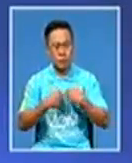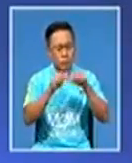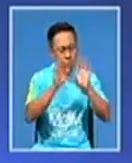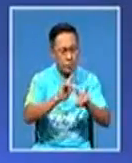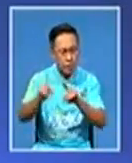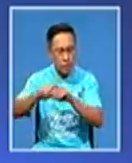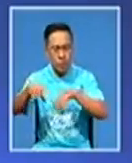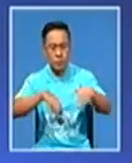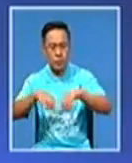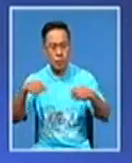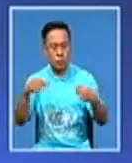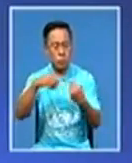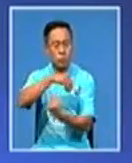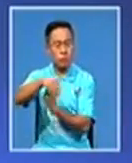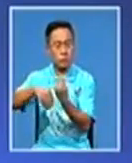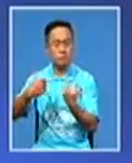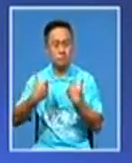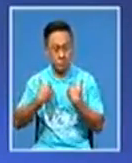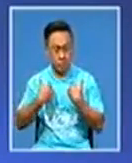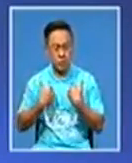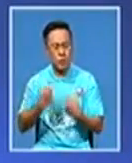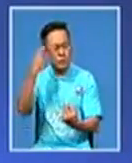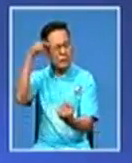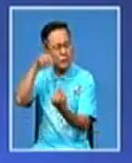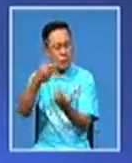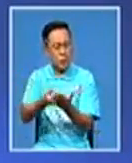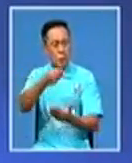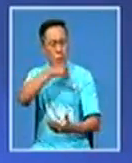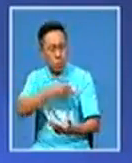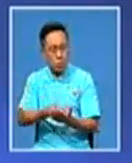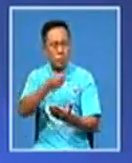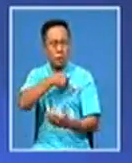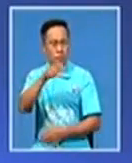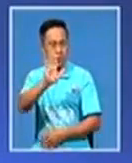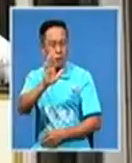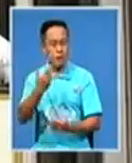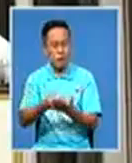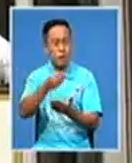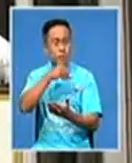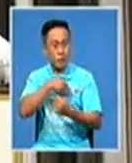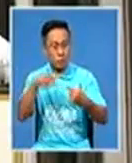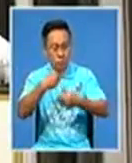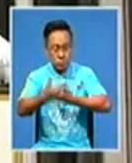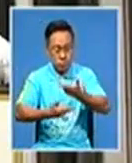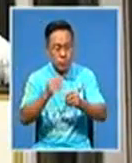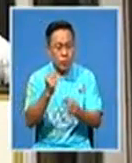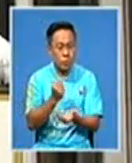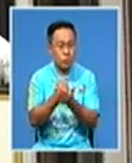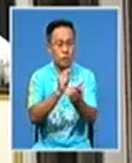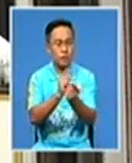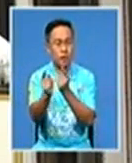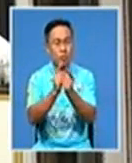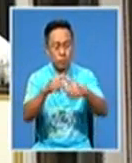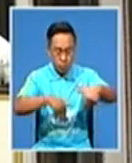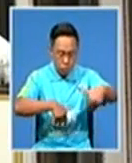แบบของการบริหารจัดการทางเศรษฐกิจโดยไม่ได้มุ่งหวังทำกำไรนะครับผลกำไรที่ได้จากการทำธุรกิจดังกล่าวนั้นก็ดำเนิน